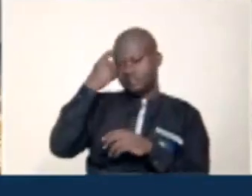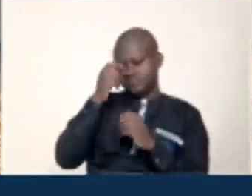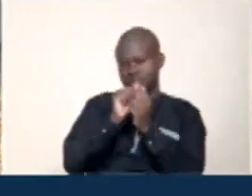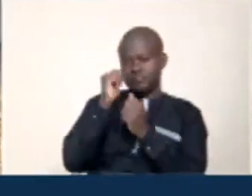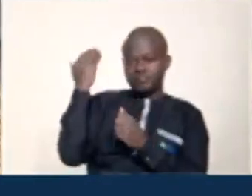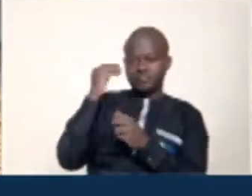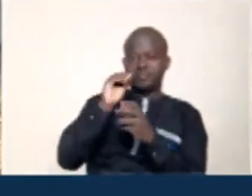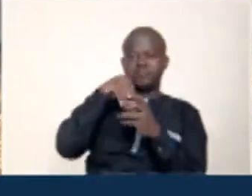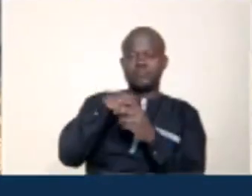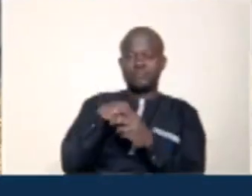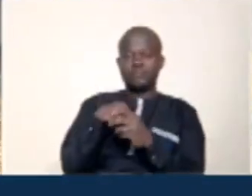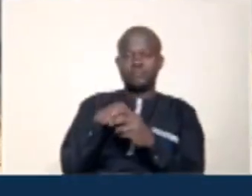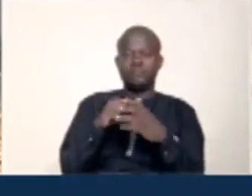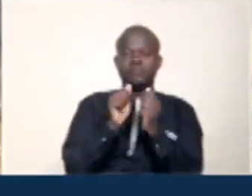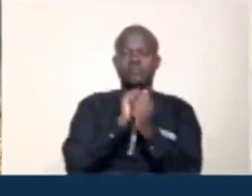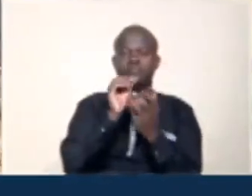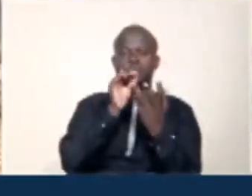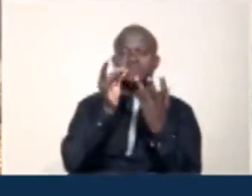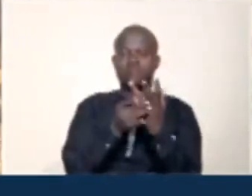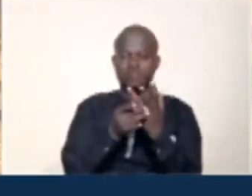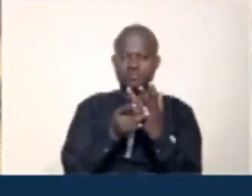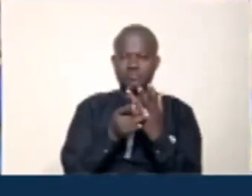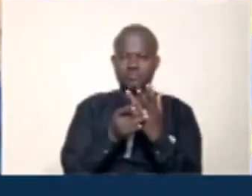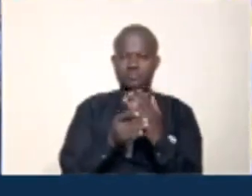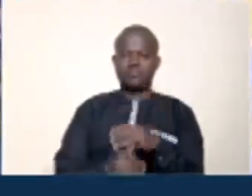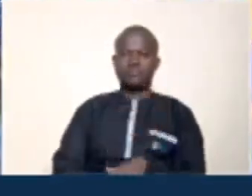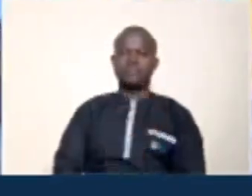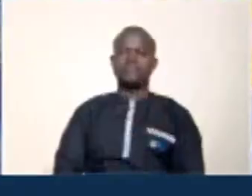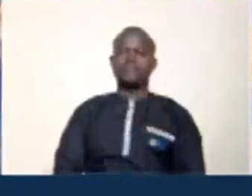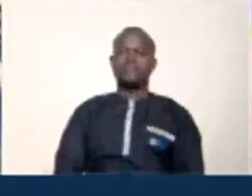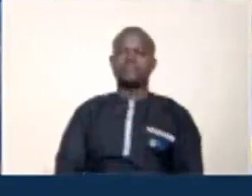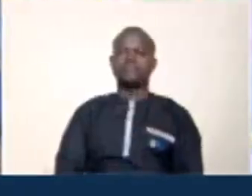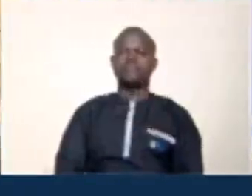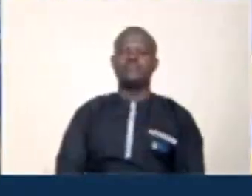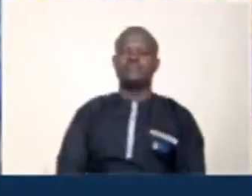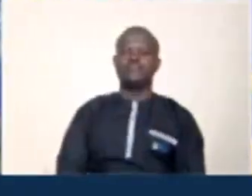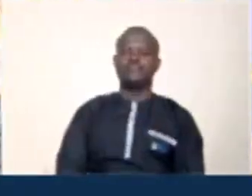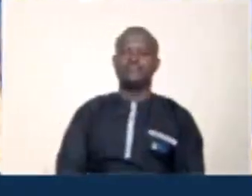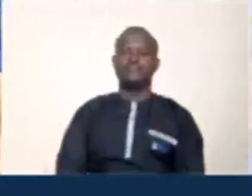n'abayihozemo ndetse n'abo bashakanye. Karisa Evariste, mu karere ka Huye.